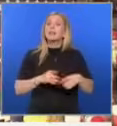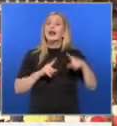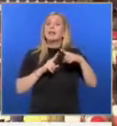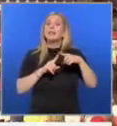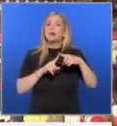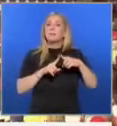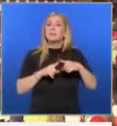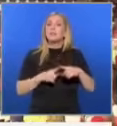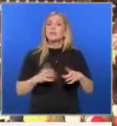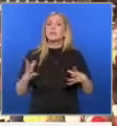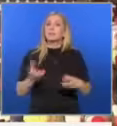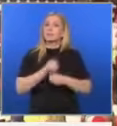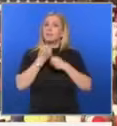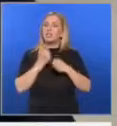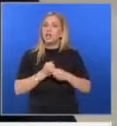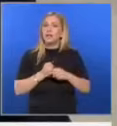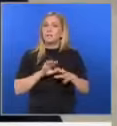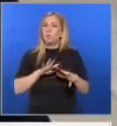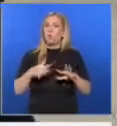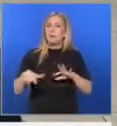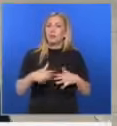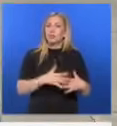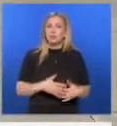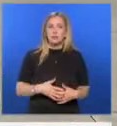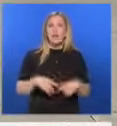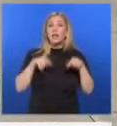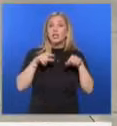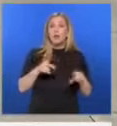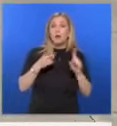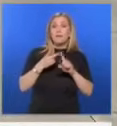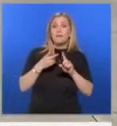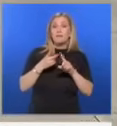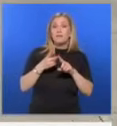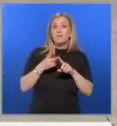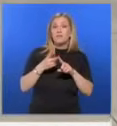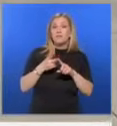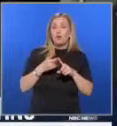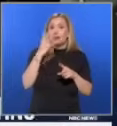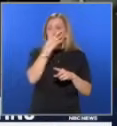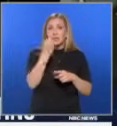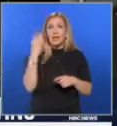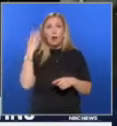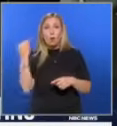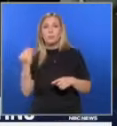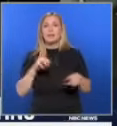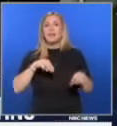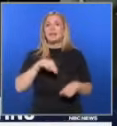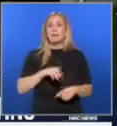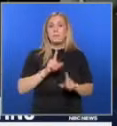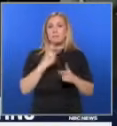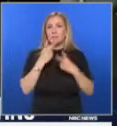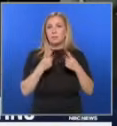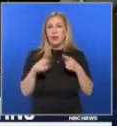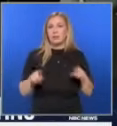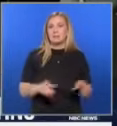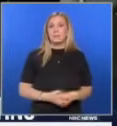така наречените колебаещи се щати. Той е клонинг на Тръмп. Не виждам никаква разлика. Джо Байден даде